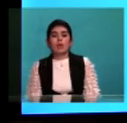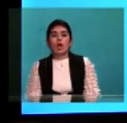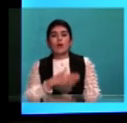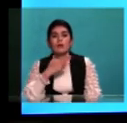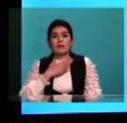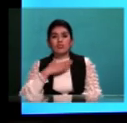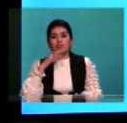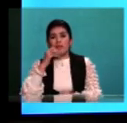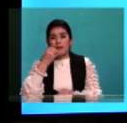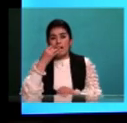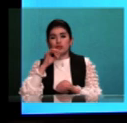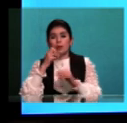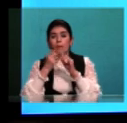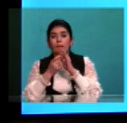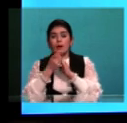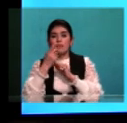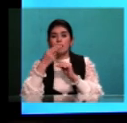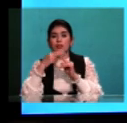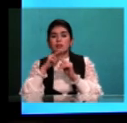наш файл появляется